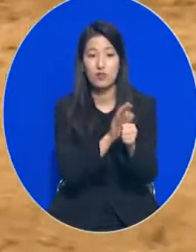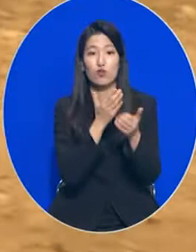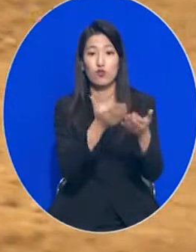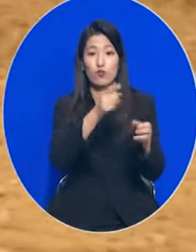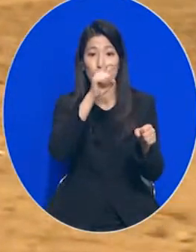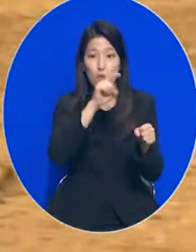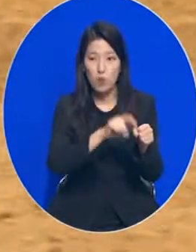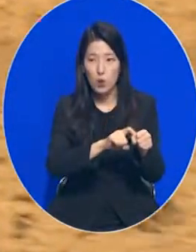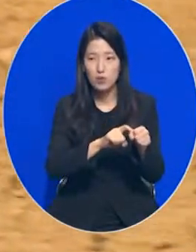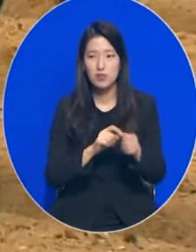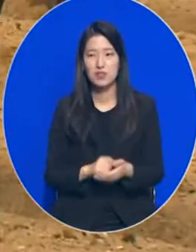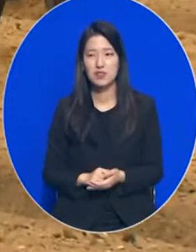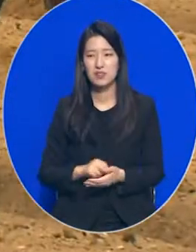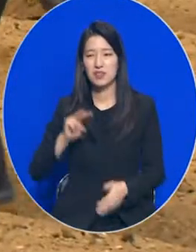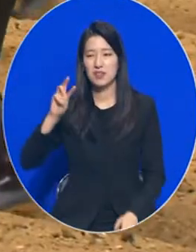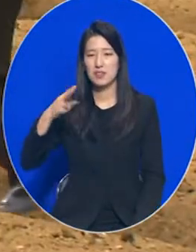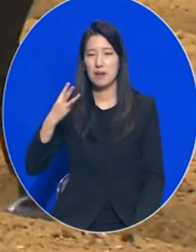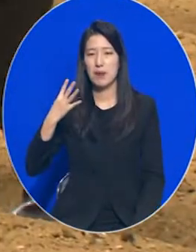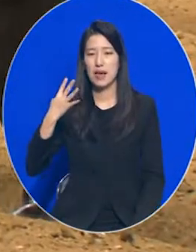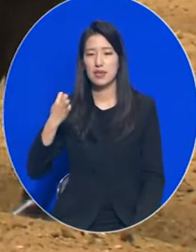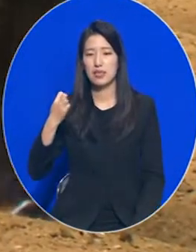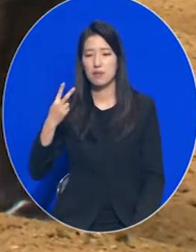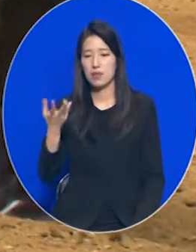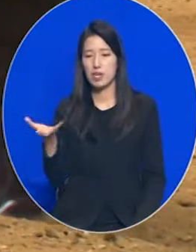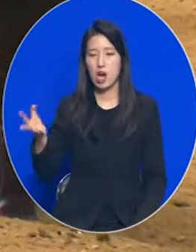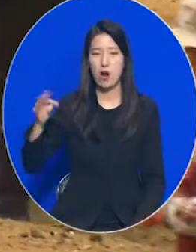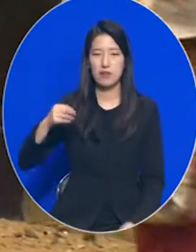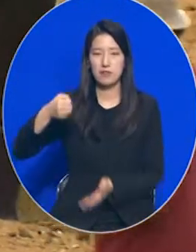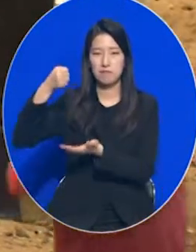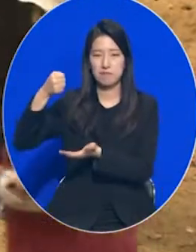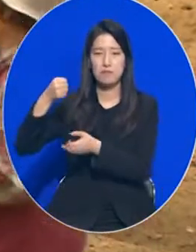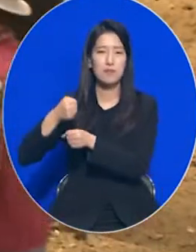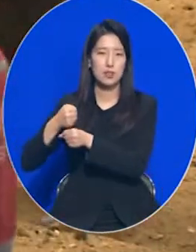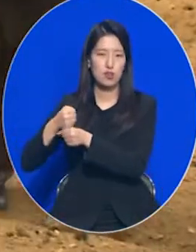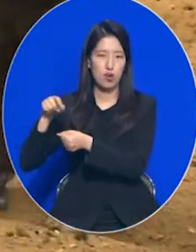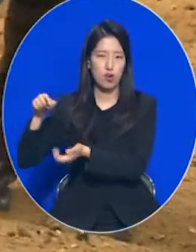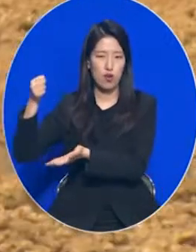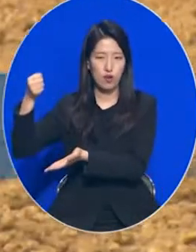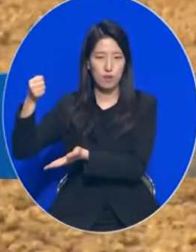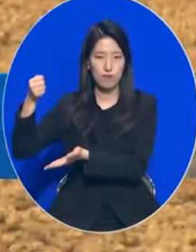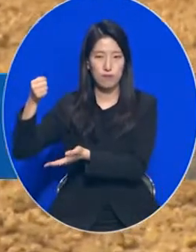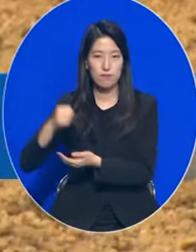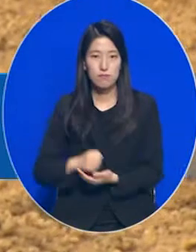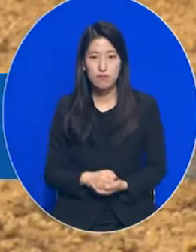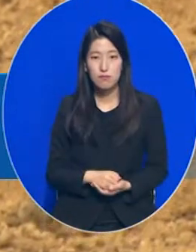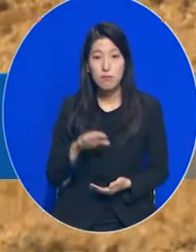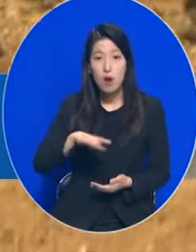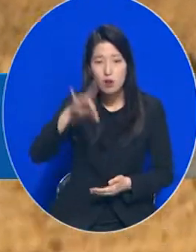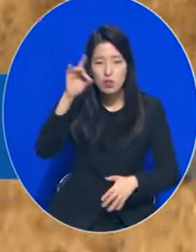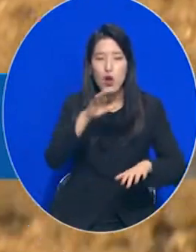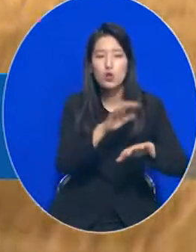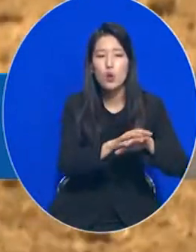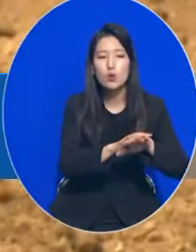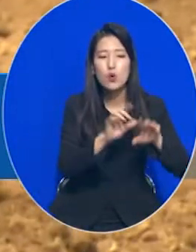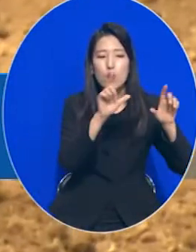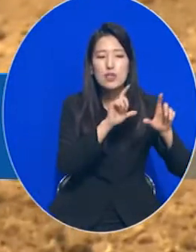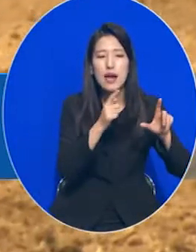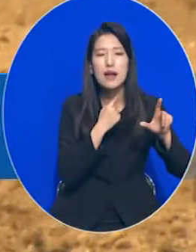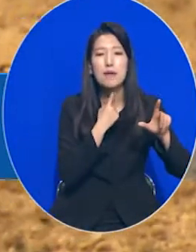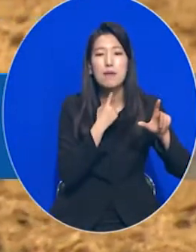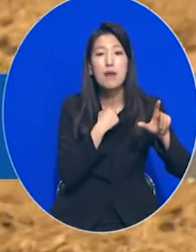증가한 342억 원을 편성했습니다. 귀농 귀촌을 실행하기 전 농촌에 살면서 일자리나 생활을